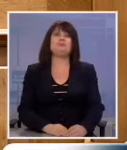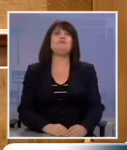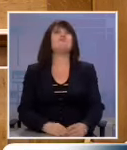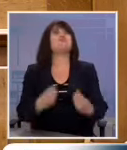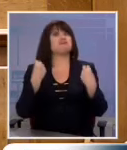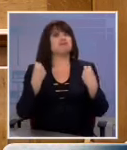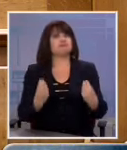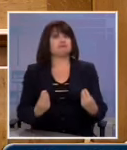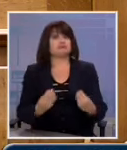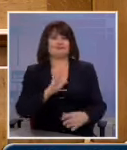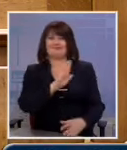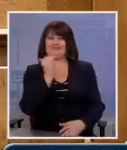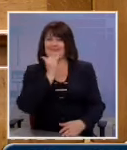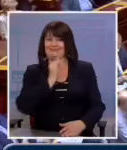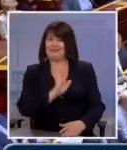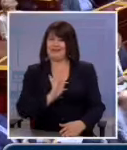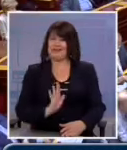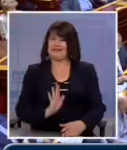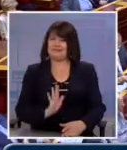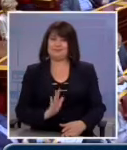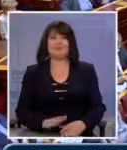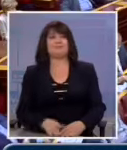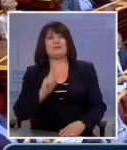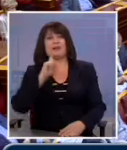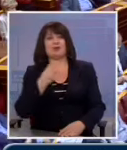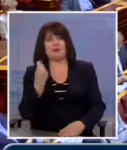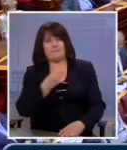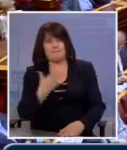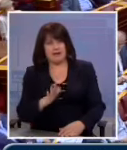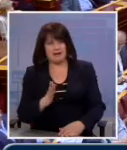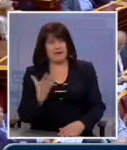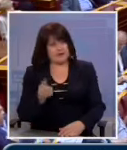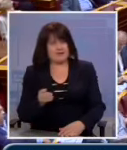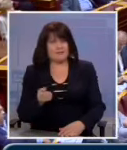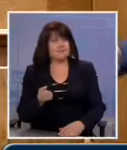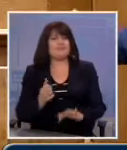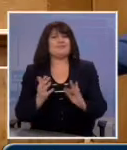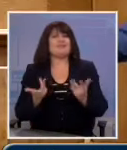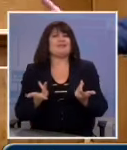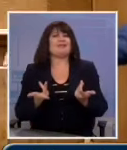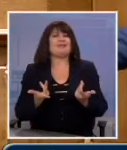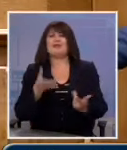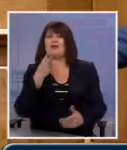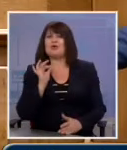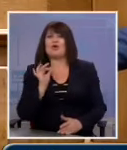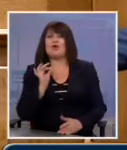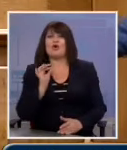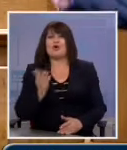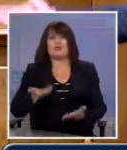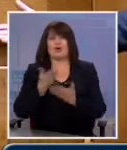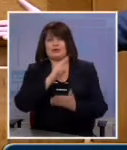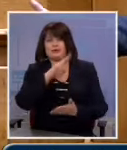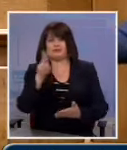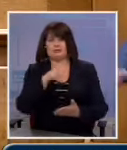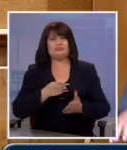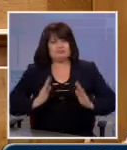Θαυμάσια. Μη σπεύδετε, αφού έχει αυτή την εντολή, τότε γιατί δεν απορρίπτει την πρόταση και